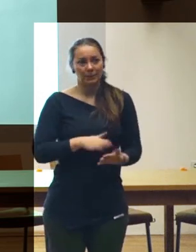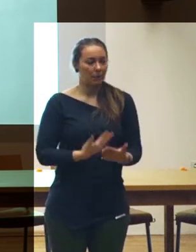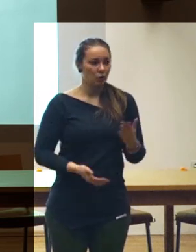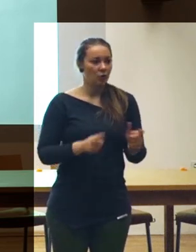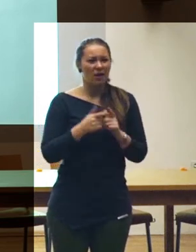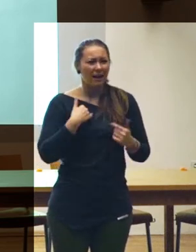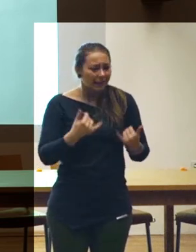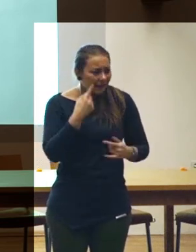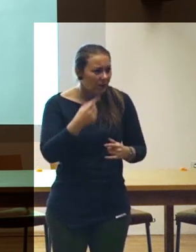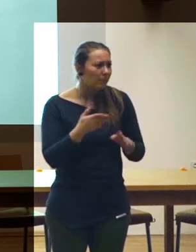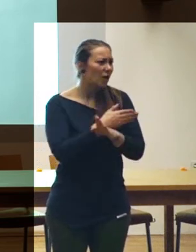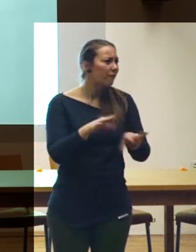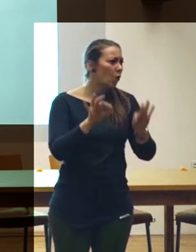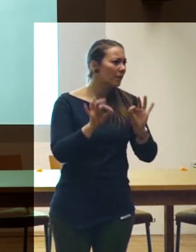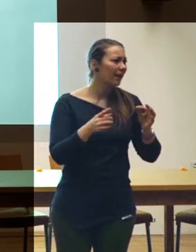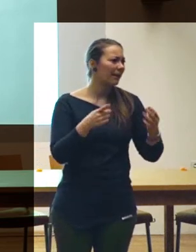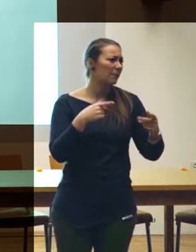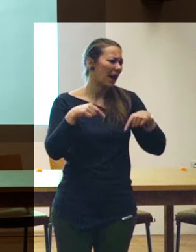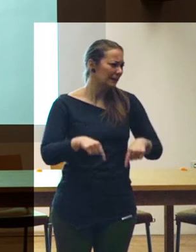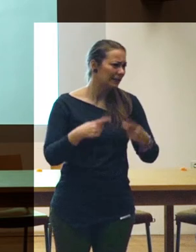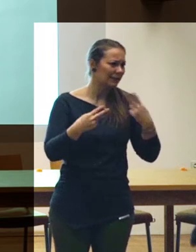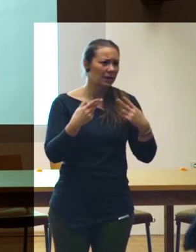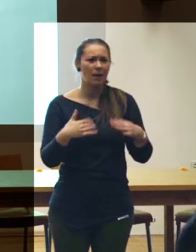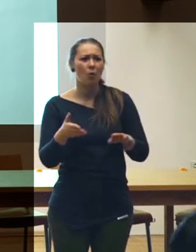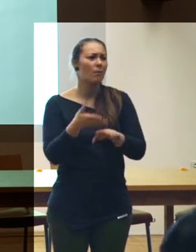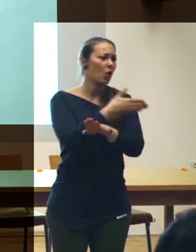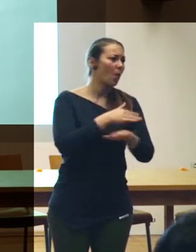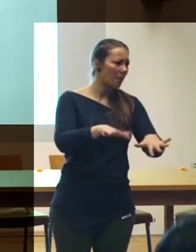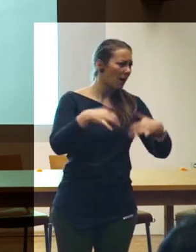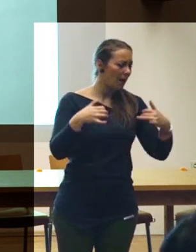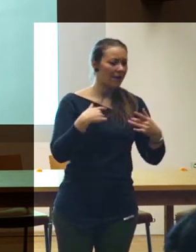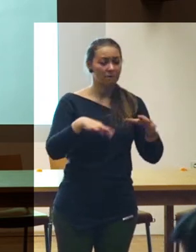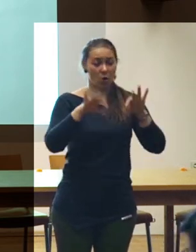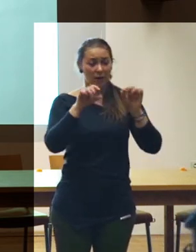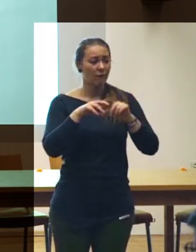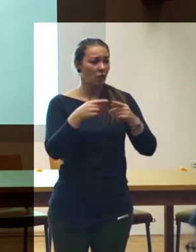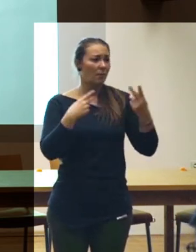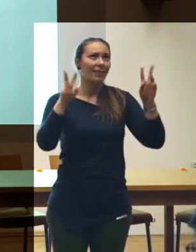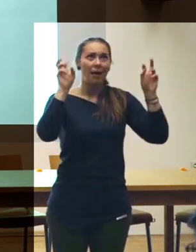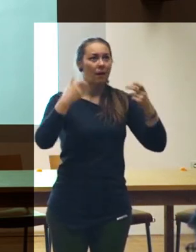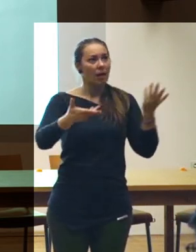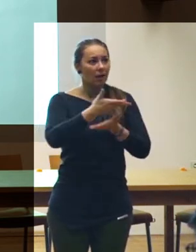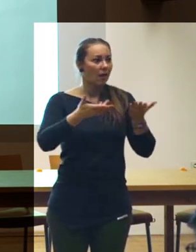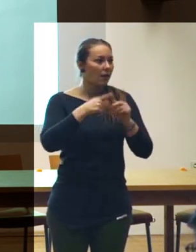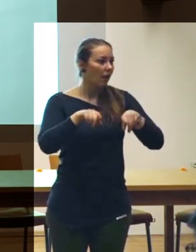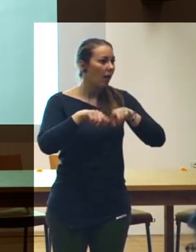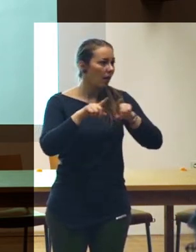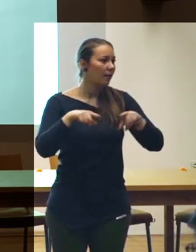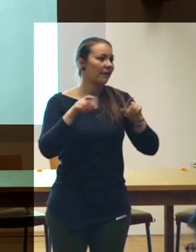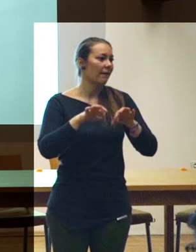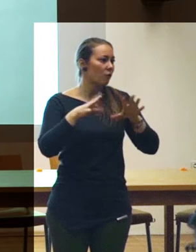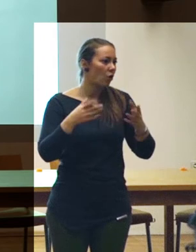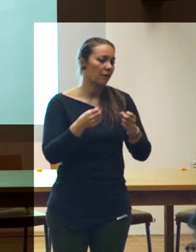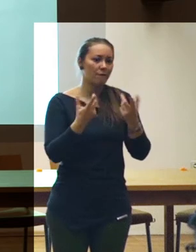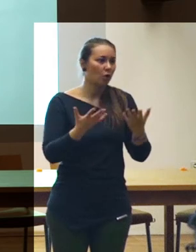prezidentské nebo ty před parlamentními volbami, tak mi to přijde jako z jiného vesmíru,